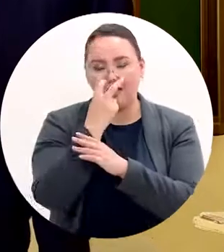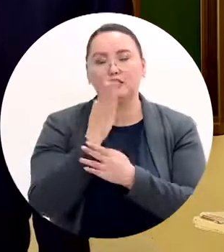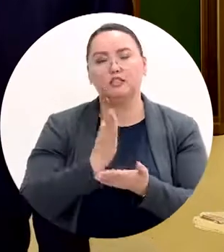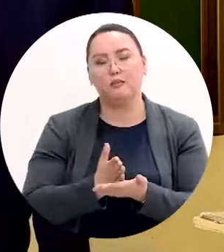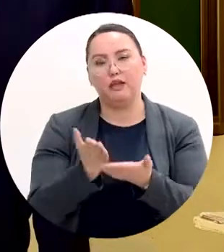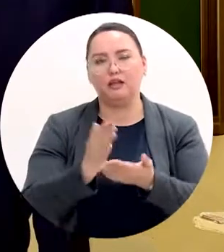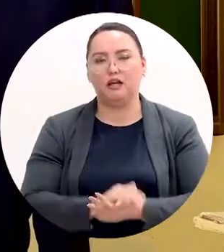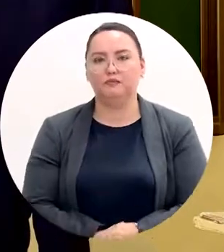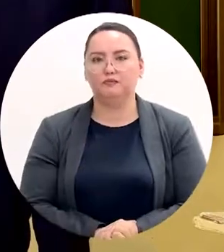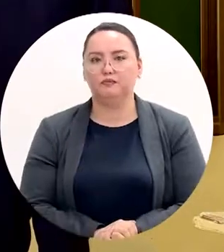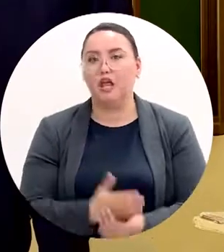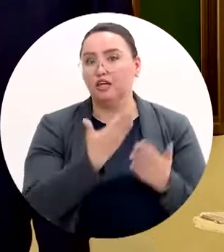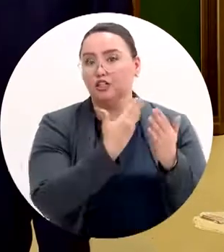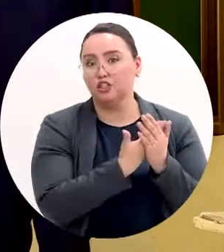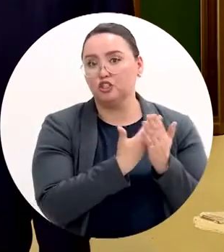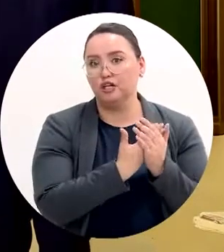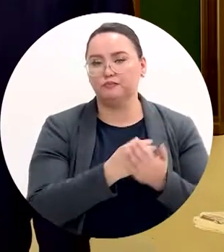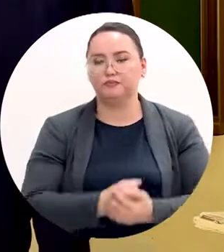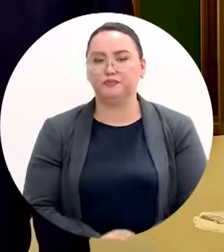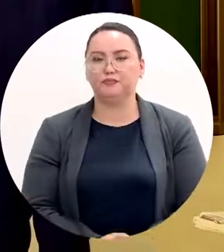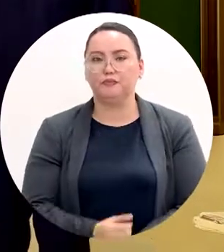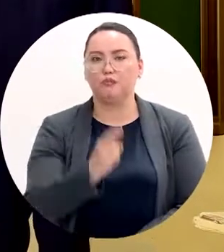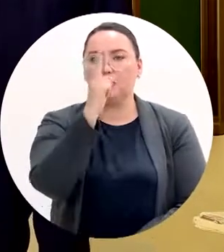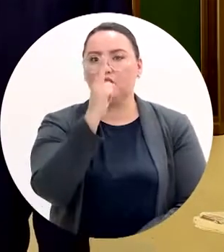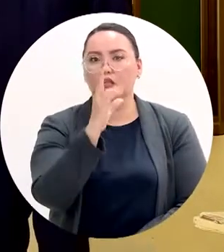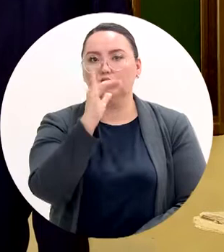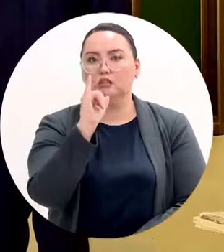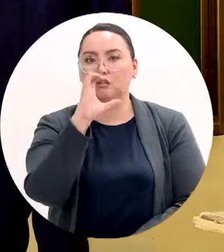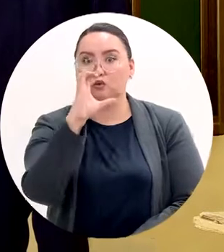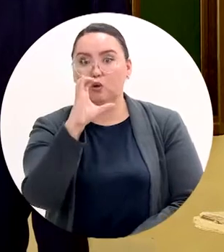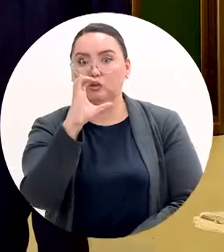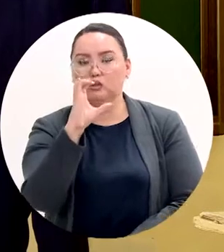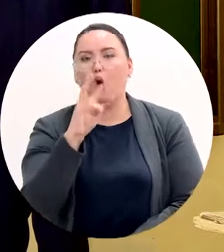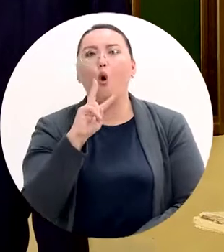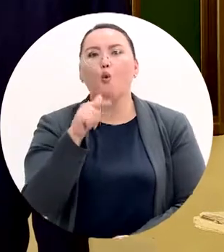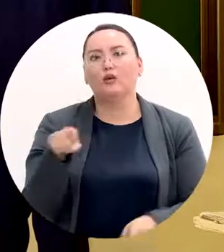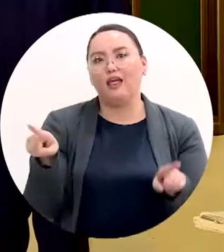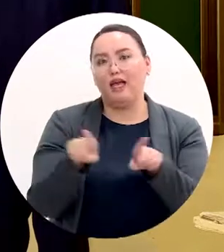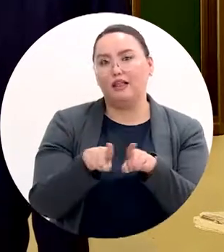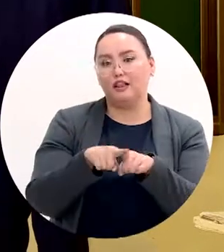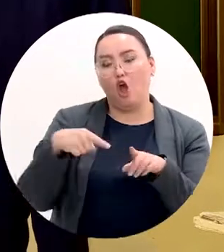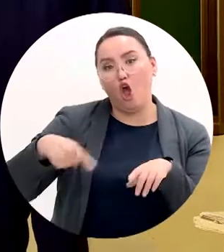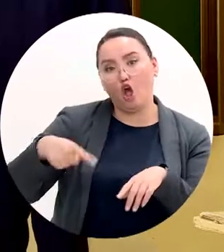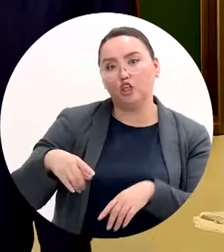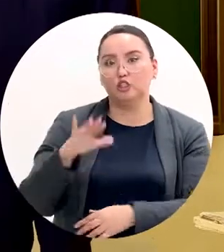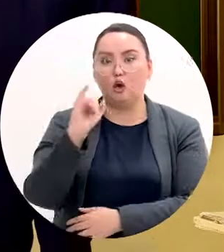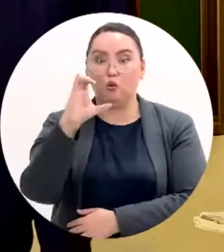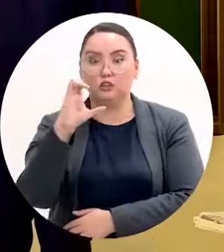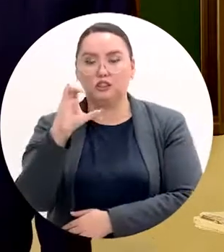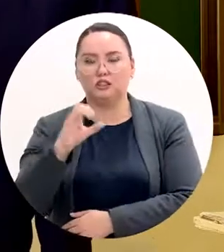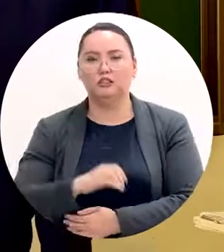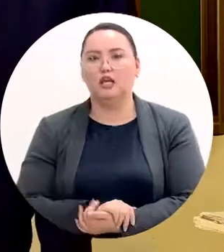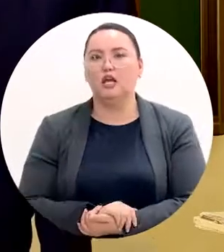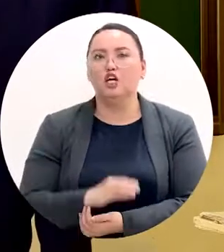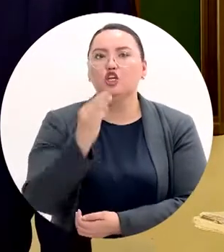чесуу гэдэг үгтэй ойролцоо одоо шингэн зүйлийг Монгол бичгт эсээр төгсгөн бичдэг аа гэхдээ эс нь